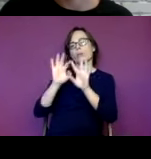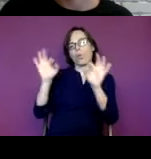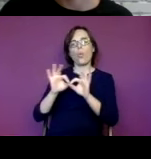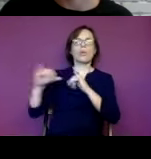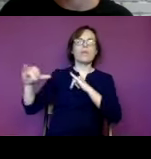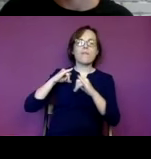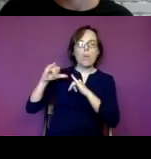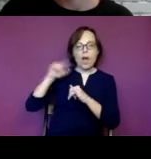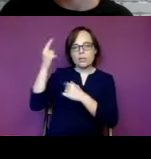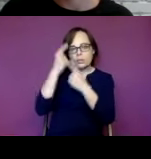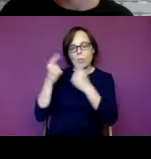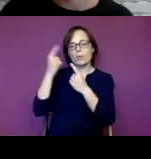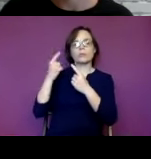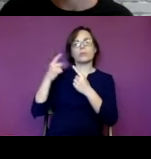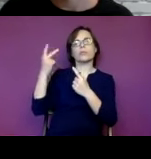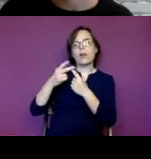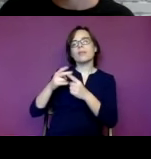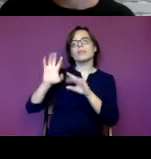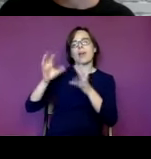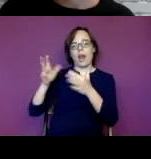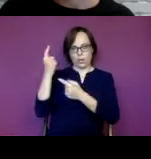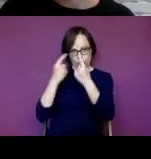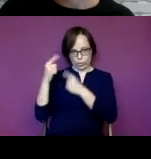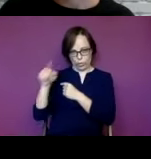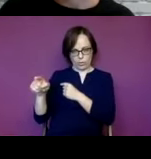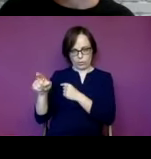o środkach medialnych niż o samej wsi.